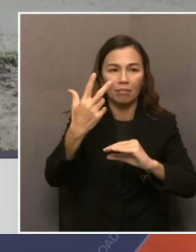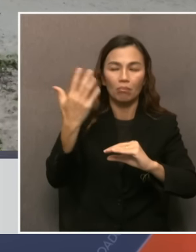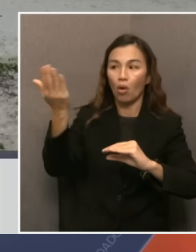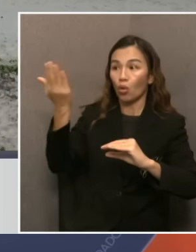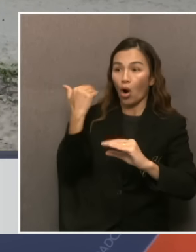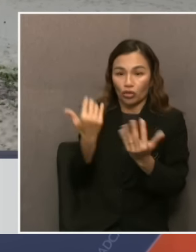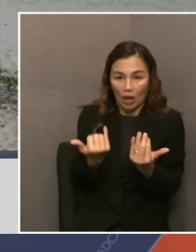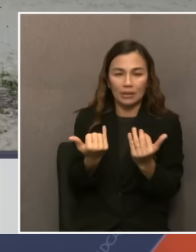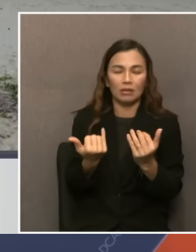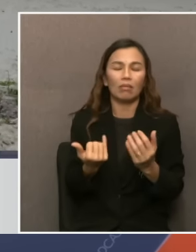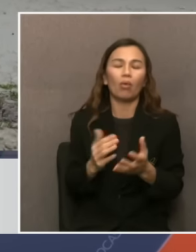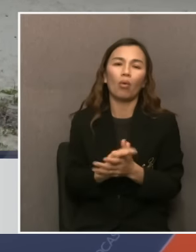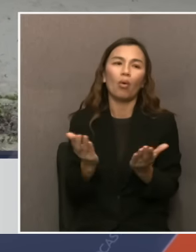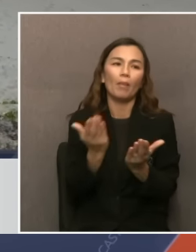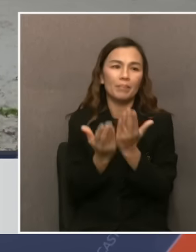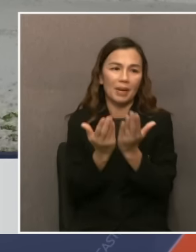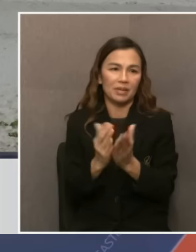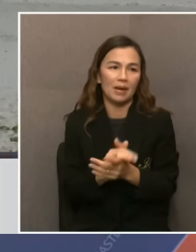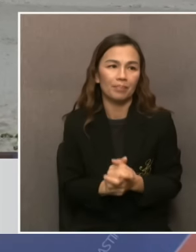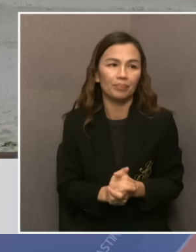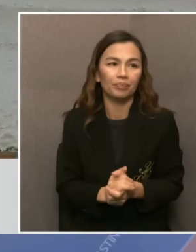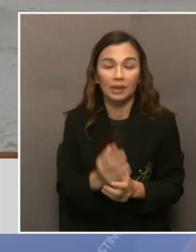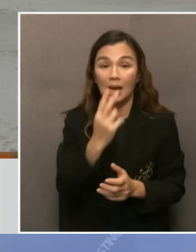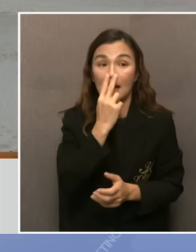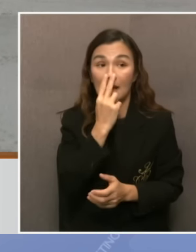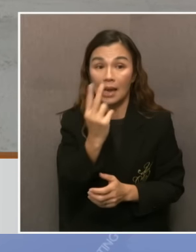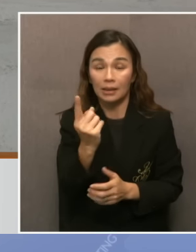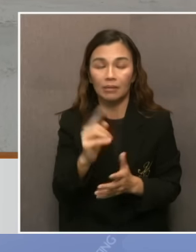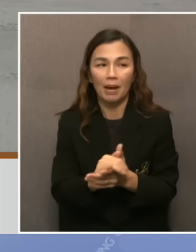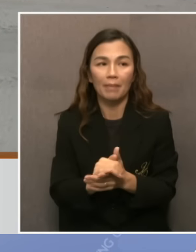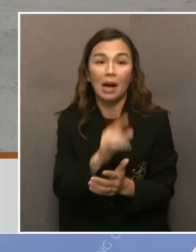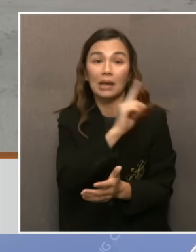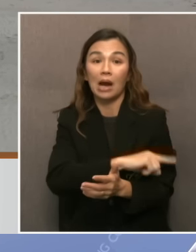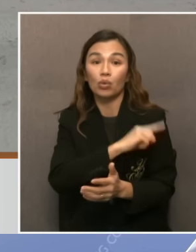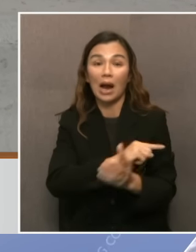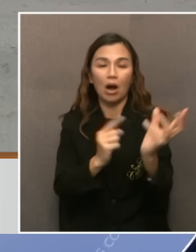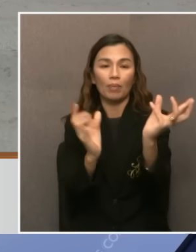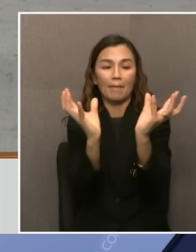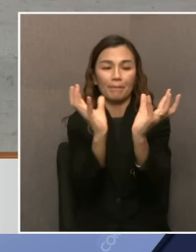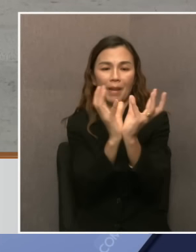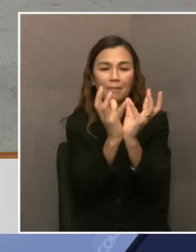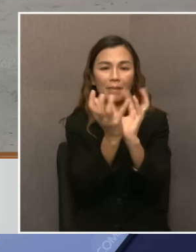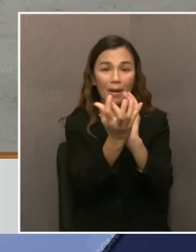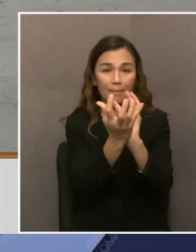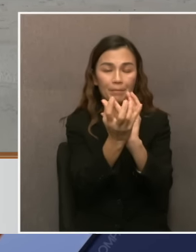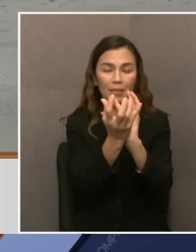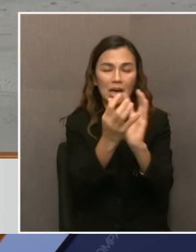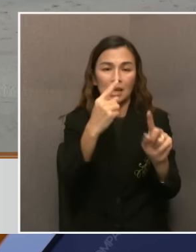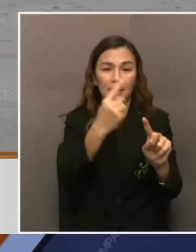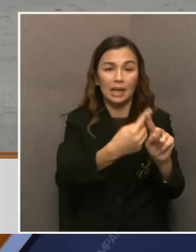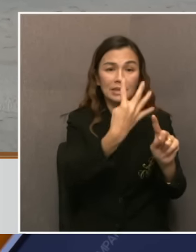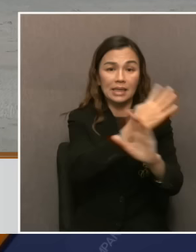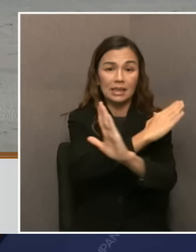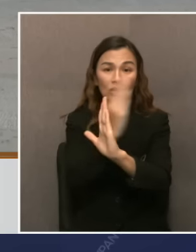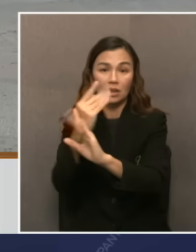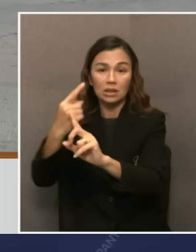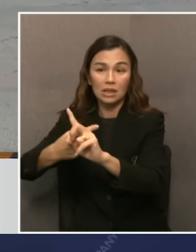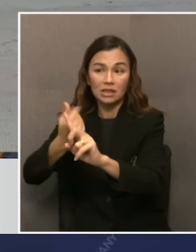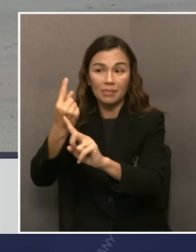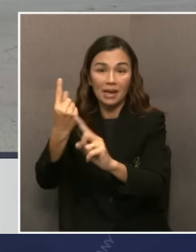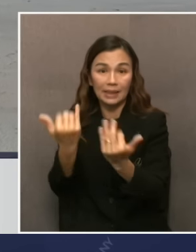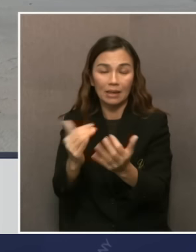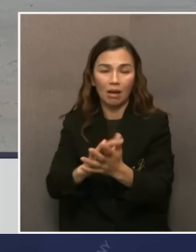ารย์กล่าวเมื่อสักครู่นะคะว่าเรื่องของสถานการณ์ปะการังฟอกขาวนะคะที่เกิดขึ้นตั้งแต่เมษามาจนถึงพฤศจิกายนแล้วยังไม่ฟื้นเลยถ้